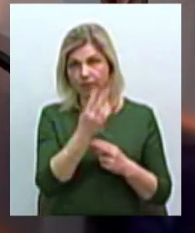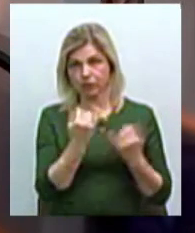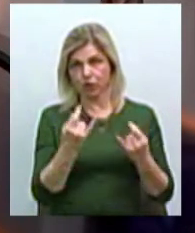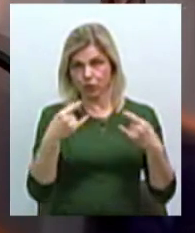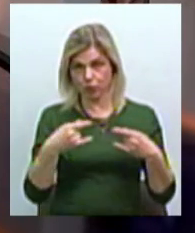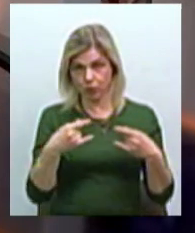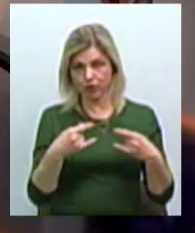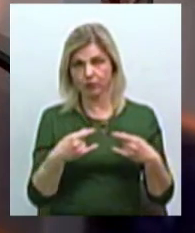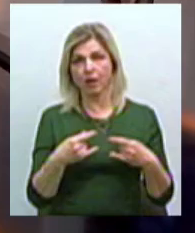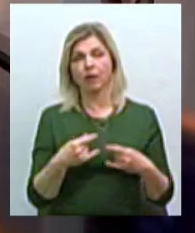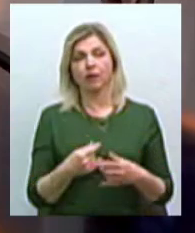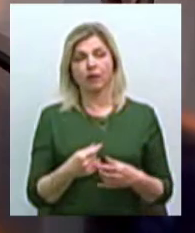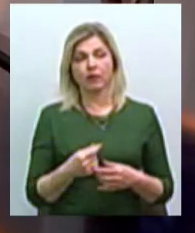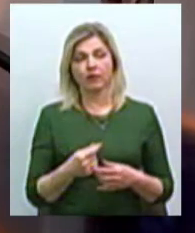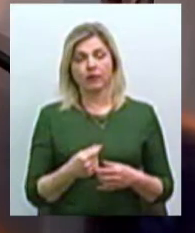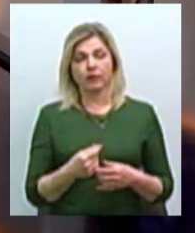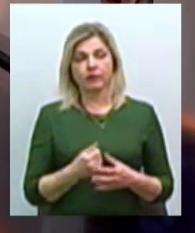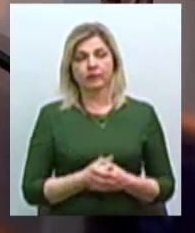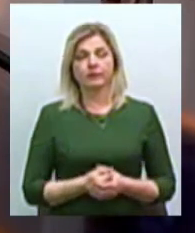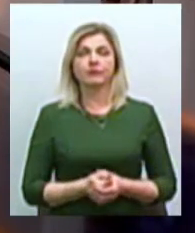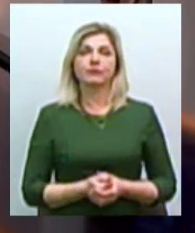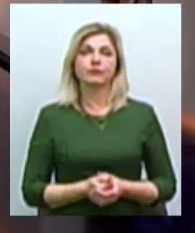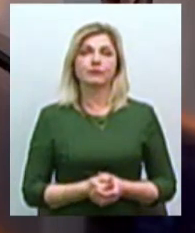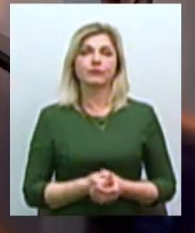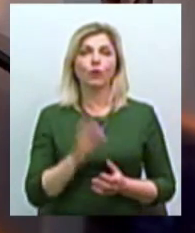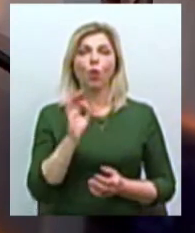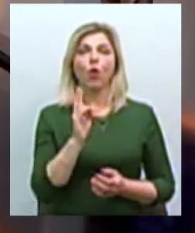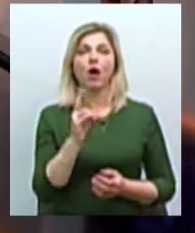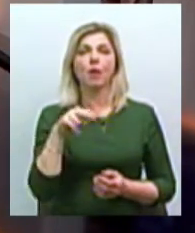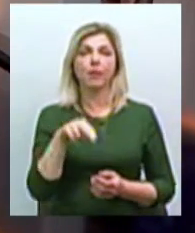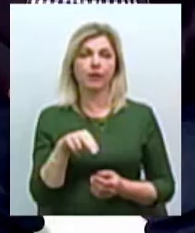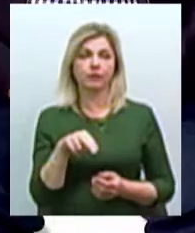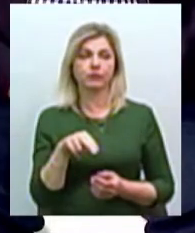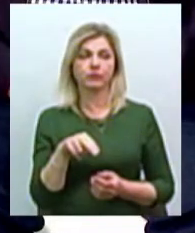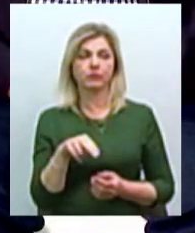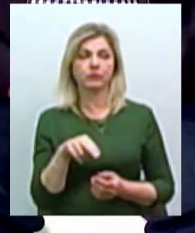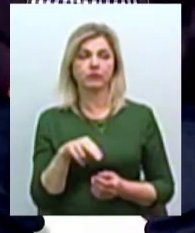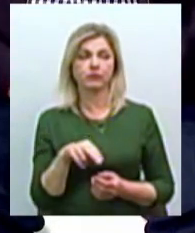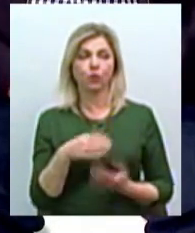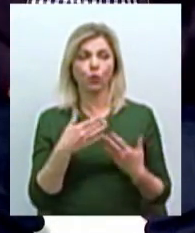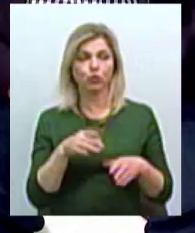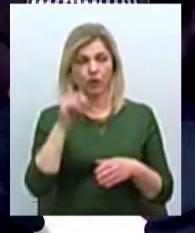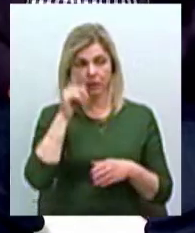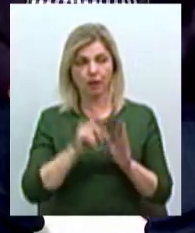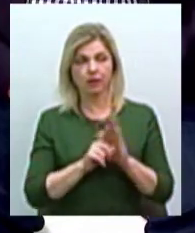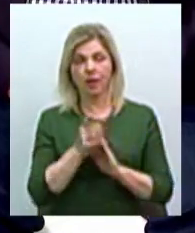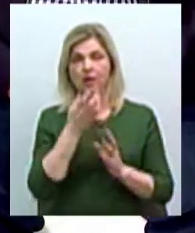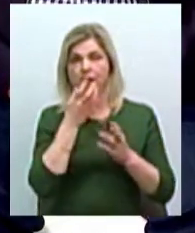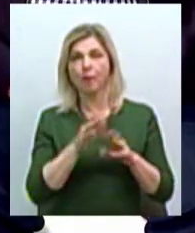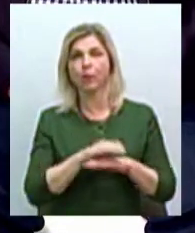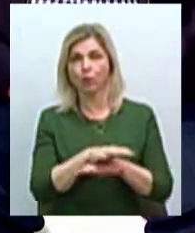нашим глядачам, що ОКП, я знаю, вже запустило теплоносій